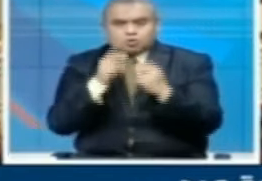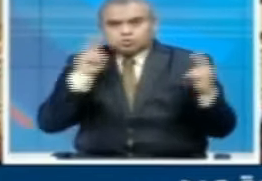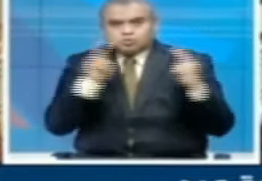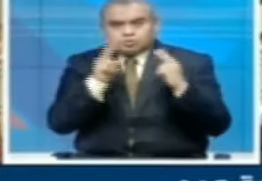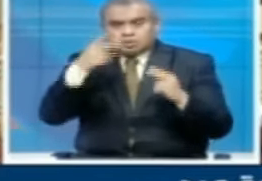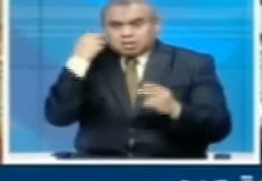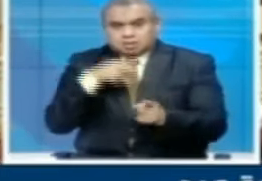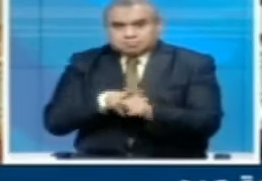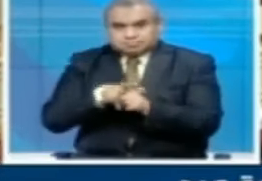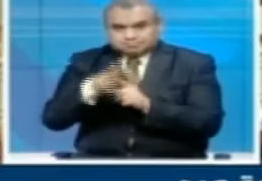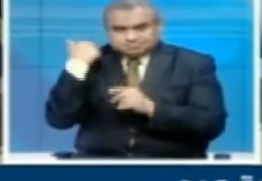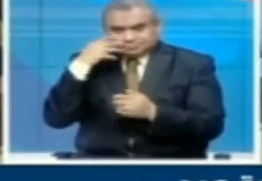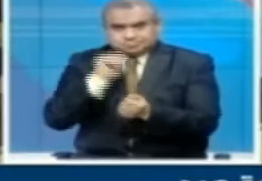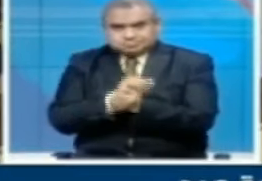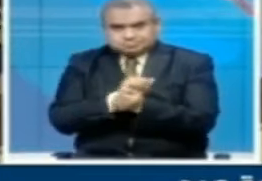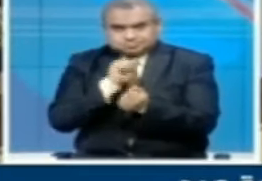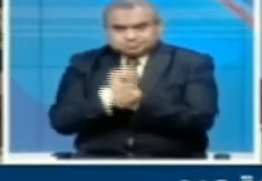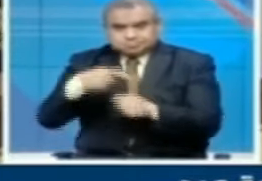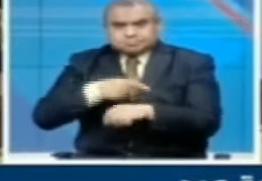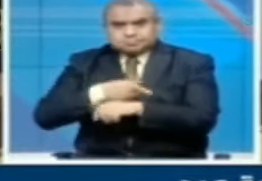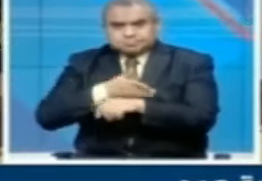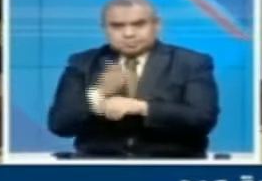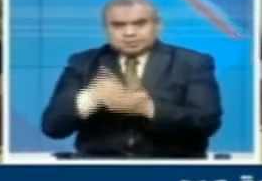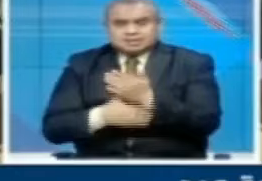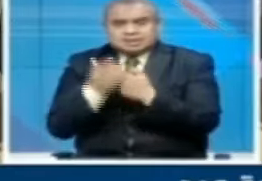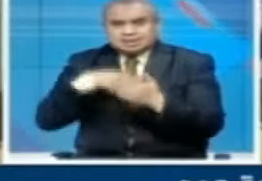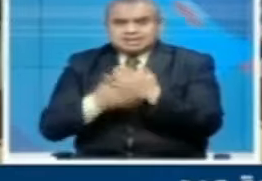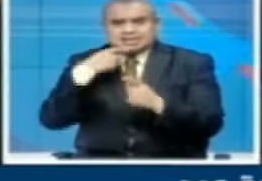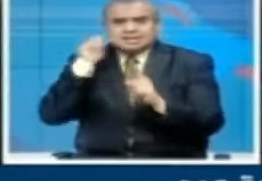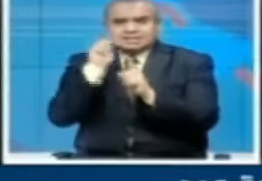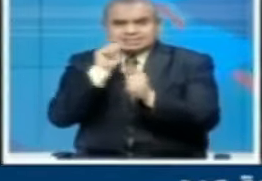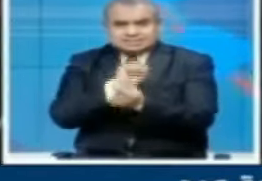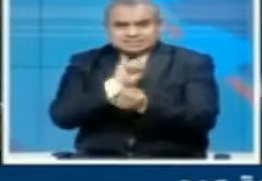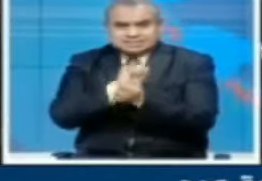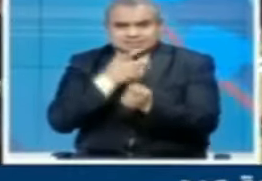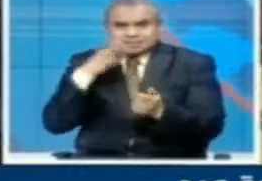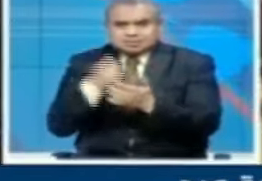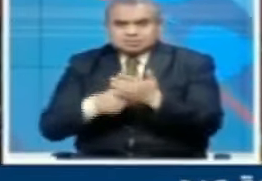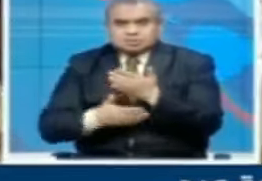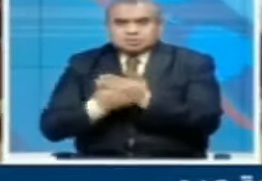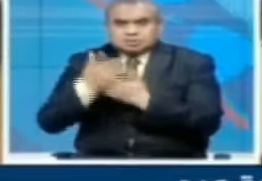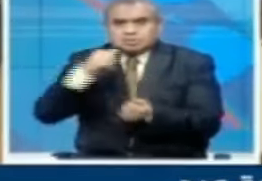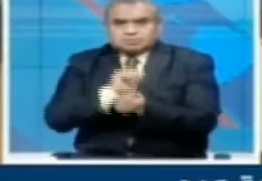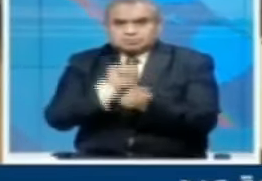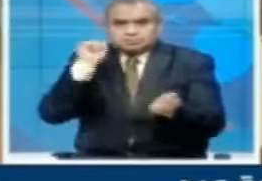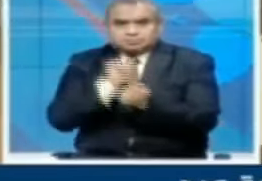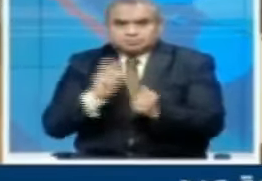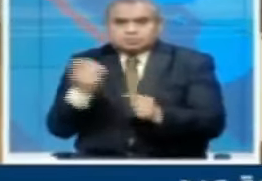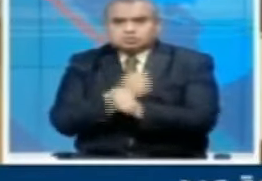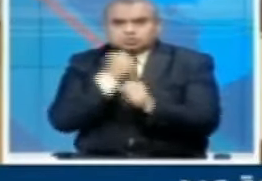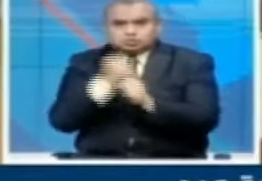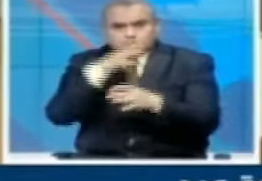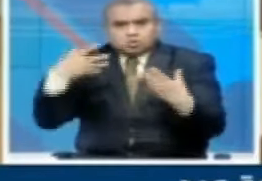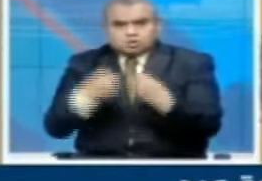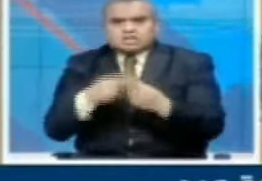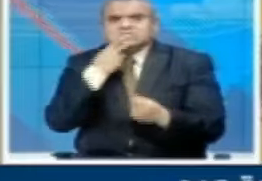المنظومة العقابية تطورا كبيرا تزامنا مع إنشاء مراكز الإصلاح والتأهيل ما يتيح الفرصة للمفرج عنهم للانخراط السريع في